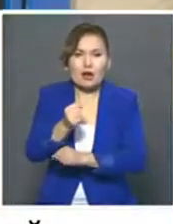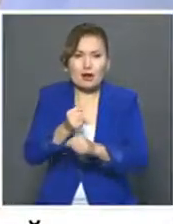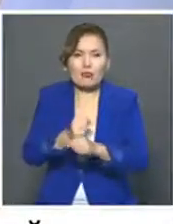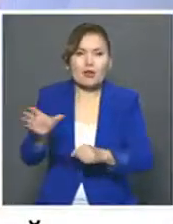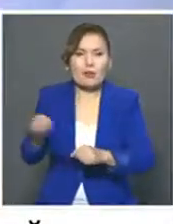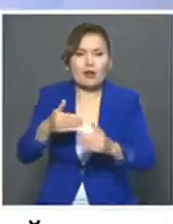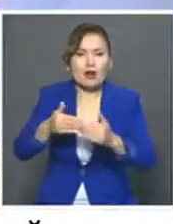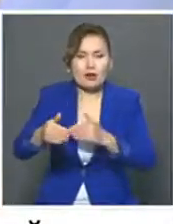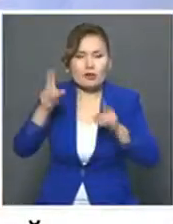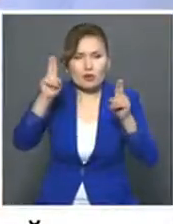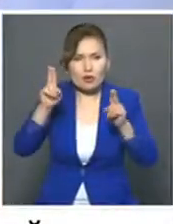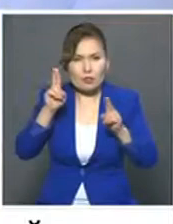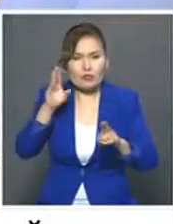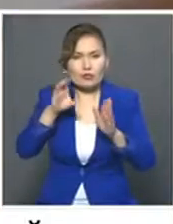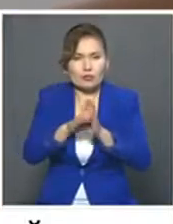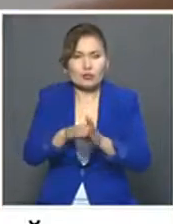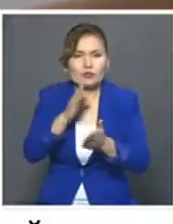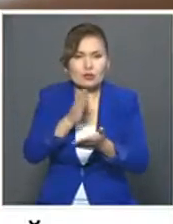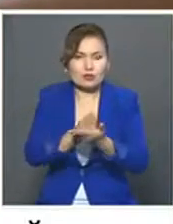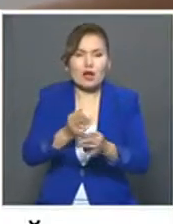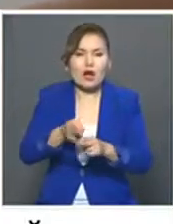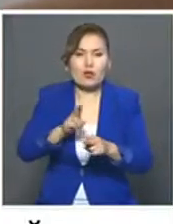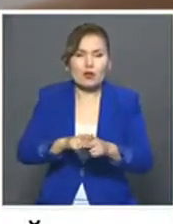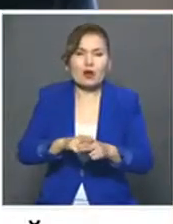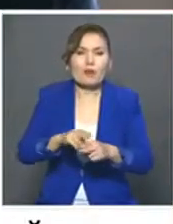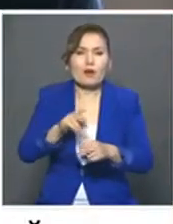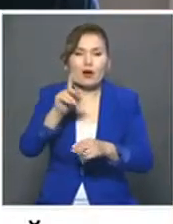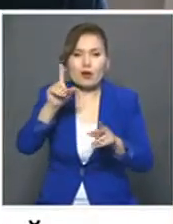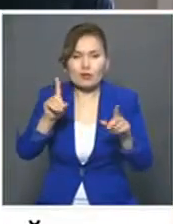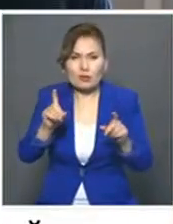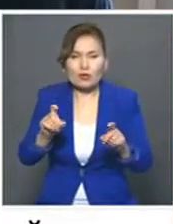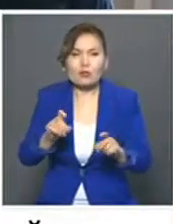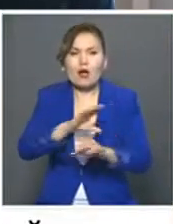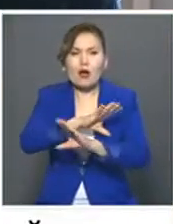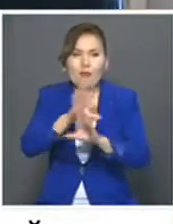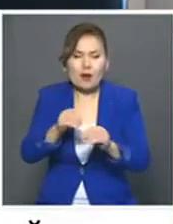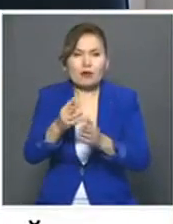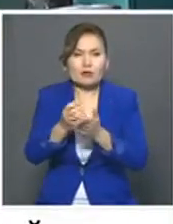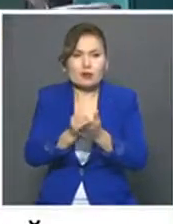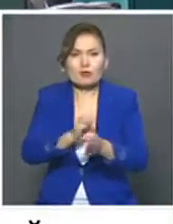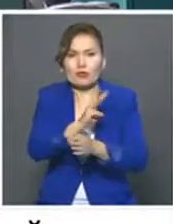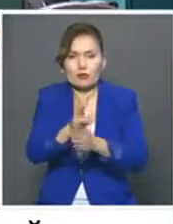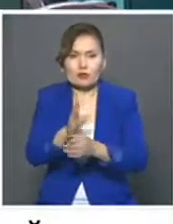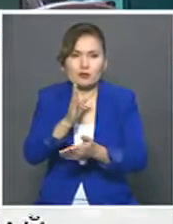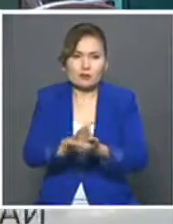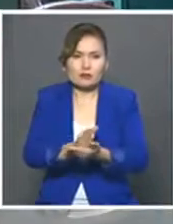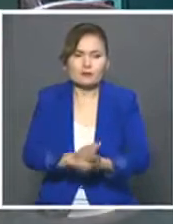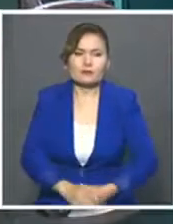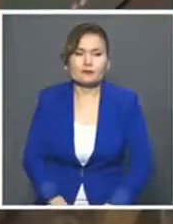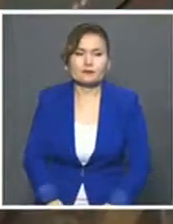бір алшақтық сақталуына мән берілген. Залалсыздандыру құрылғылары мен қондырғыларда төтенше жағдай талаптарына сай екенін көрдік.